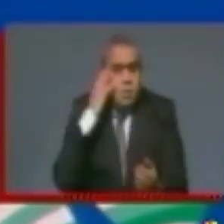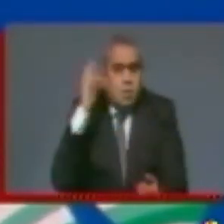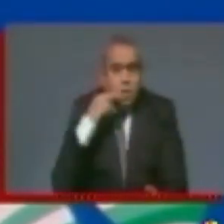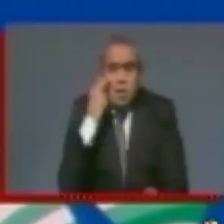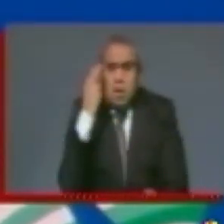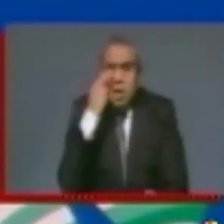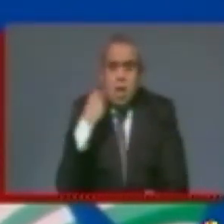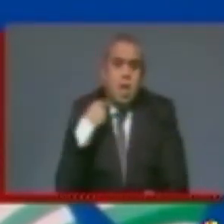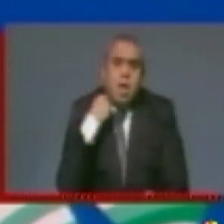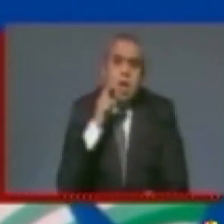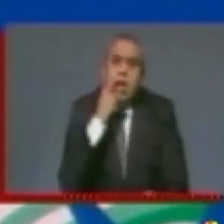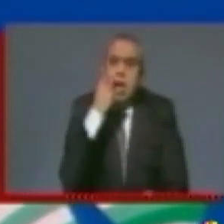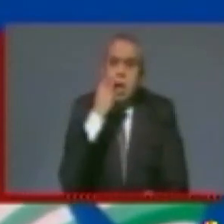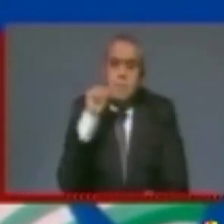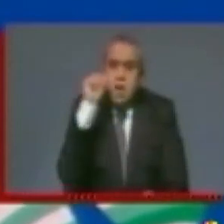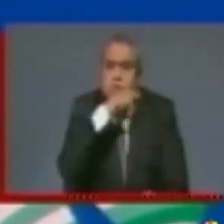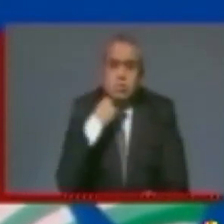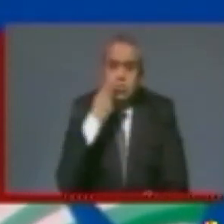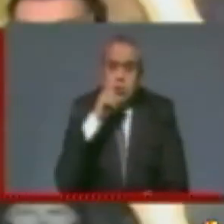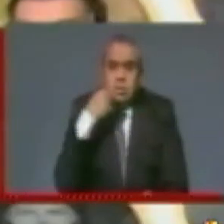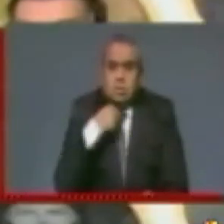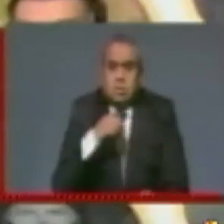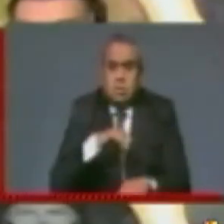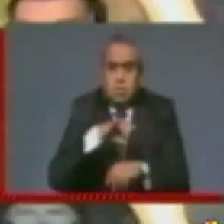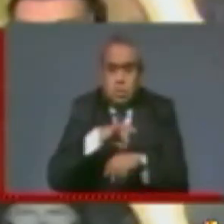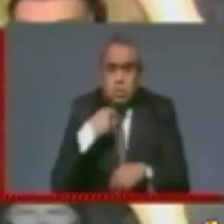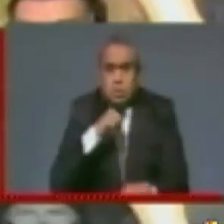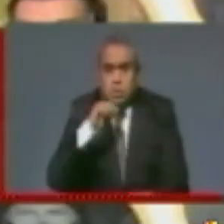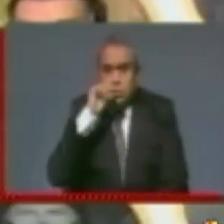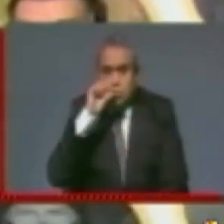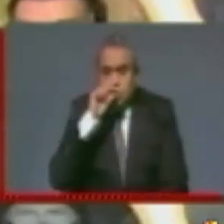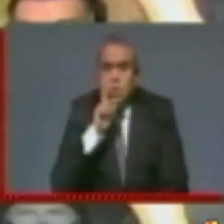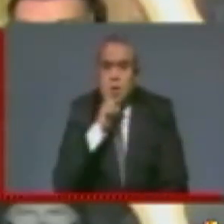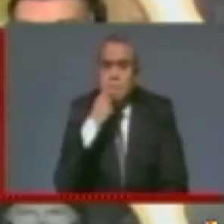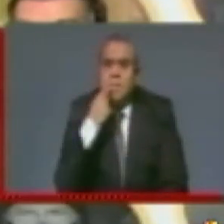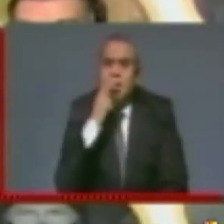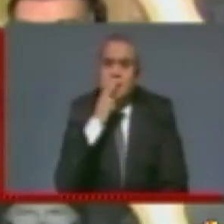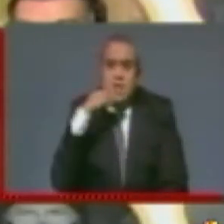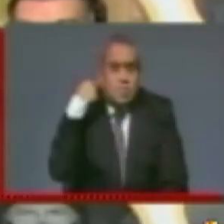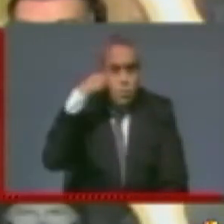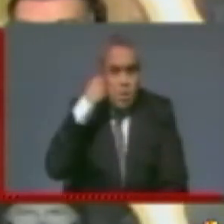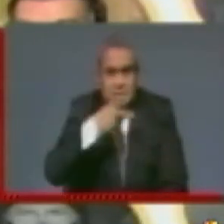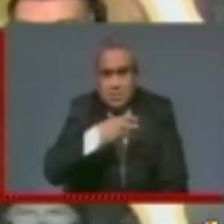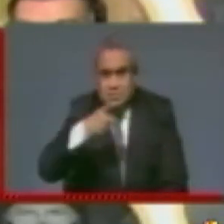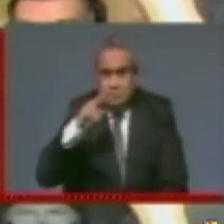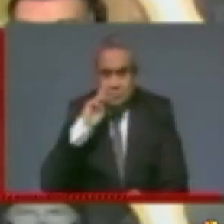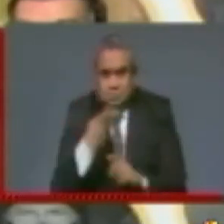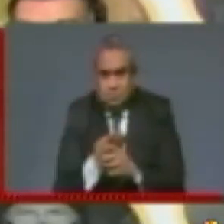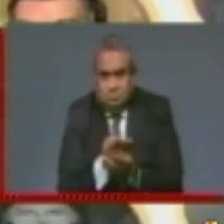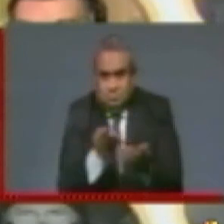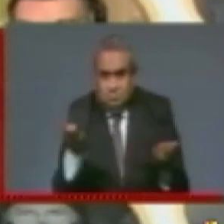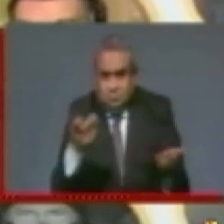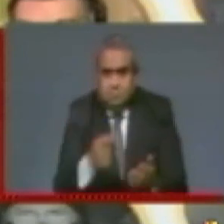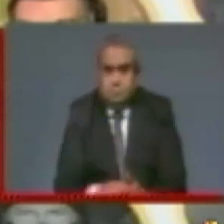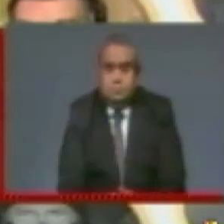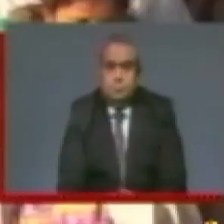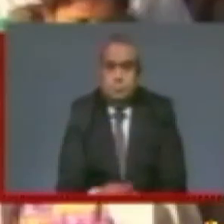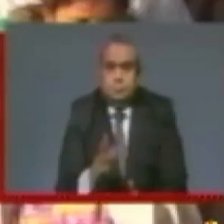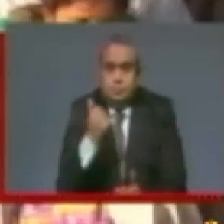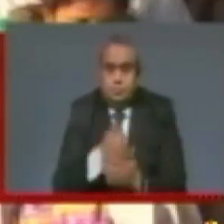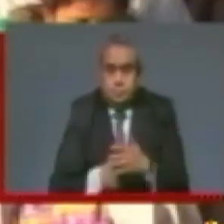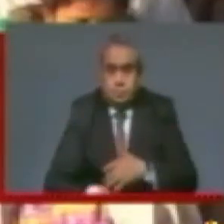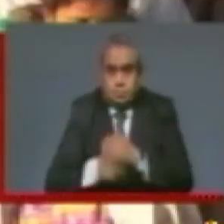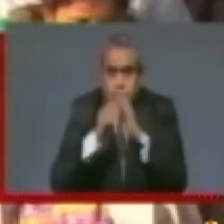الاديب لويس عوض والدكتوره الوزيره ميرفت التلاوي الحقيقه زي ما كنت بقول لحضراتكم يعني رؤيه الدوله المصريه